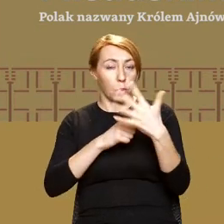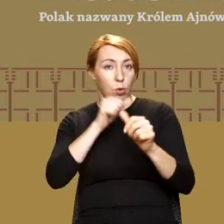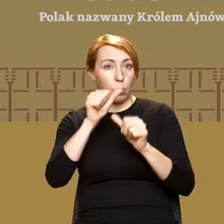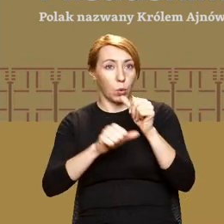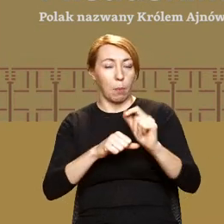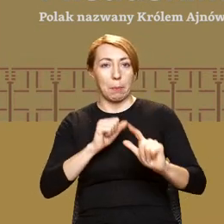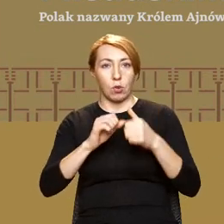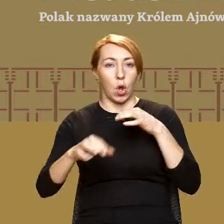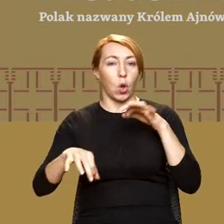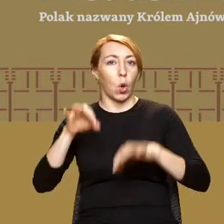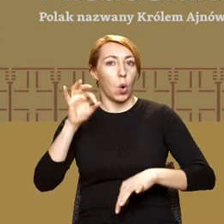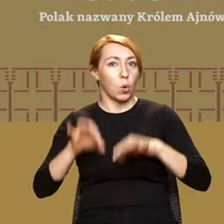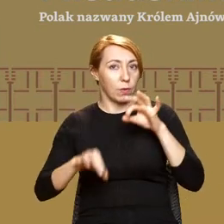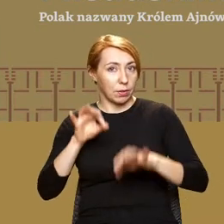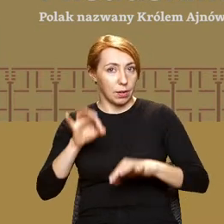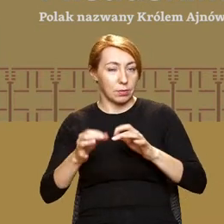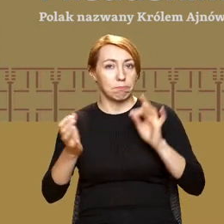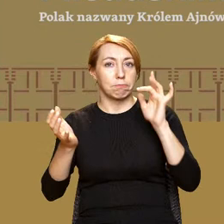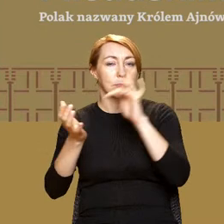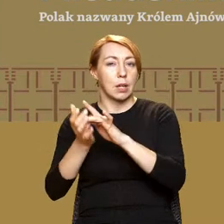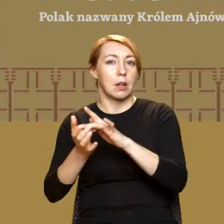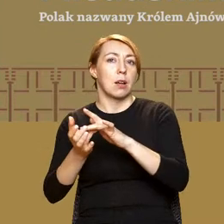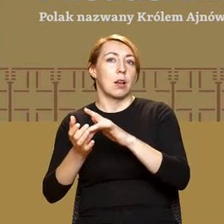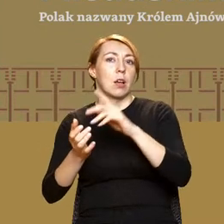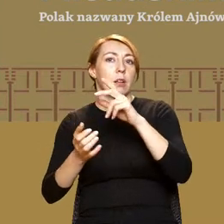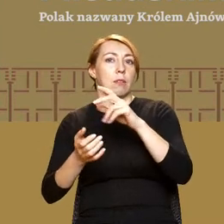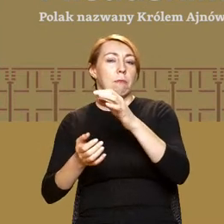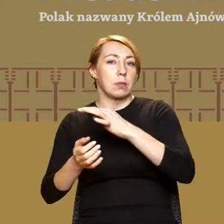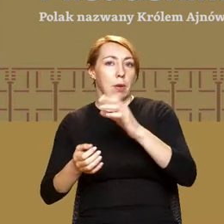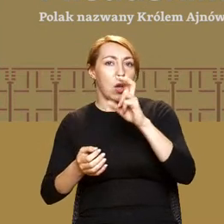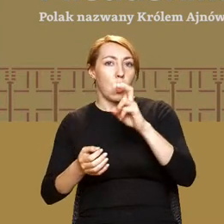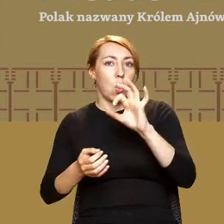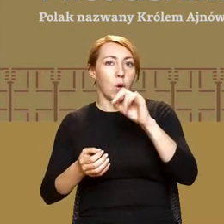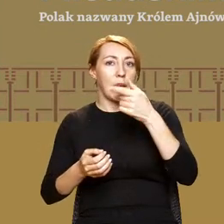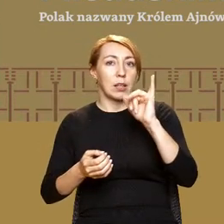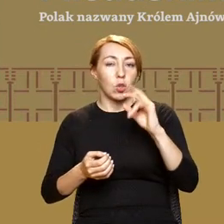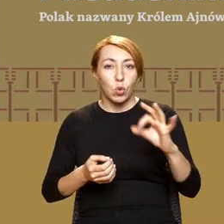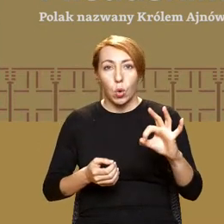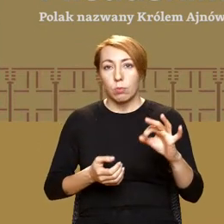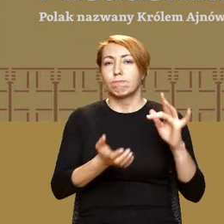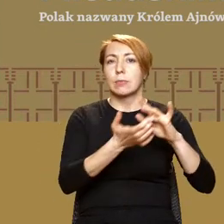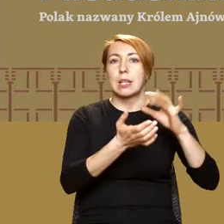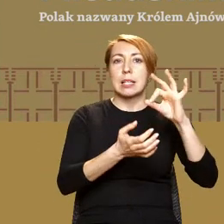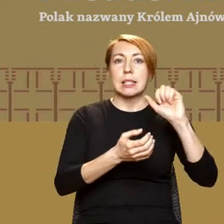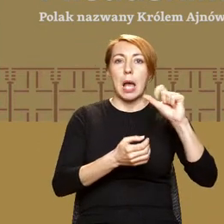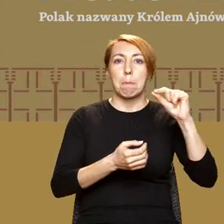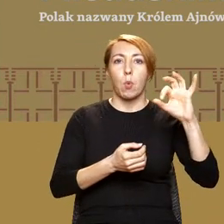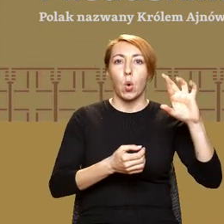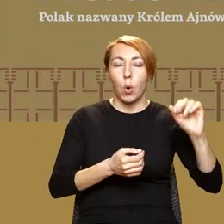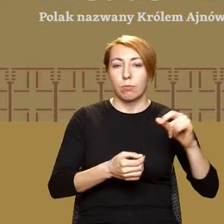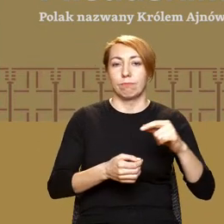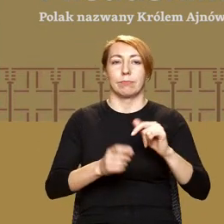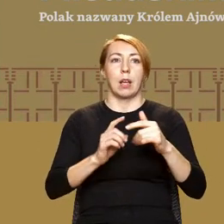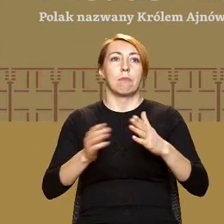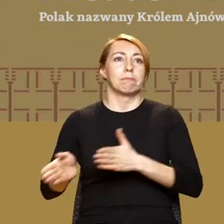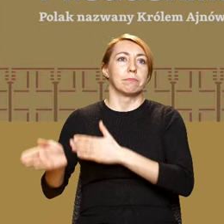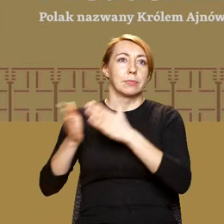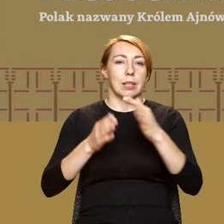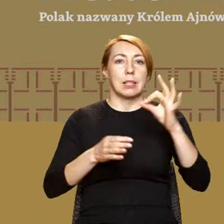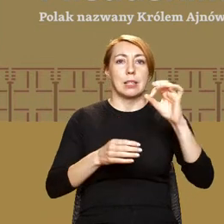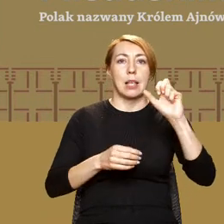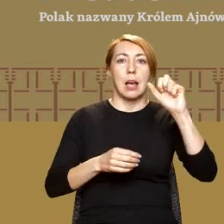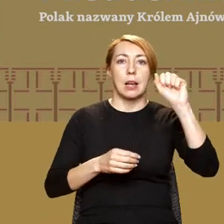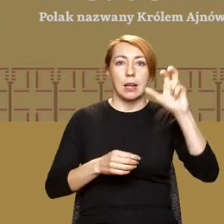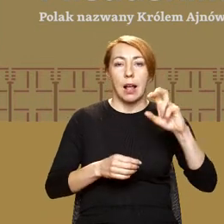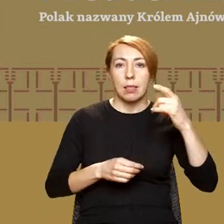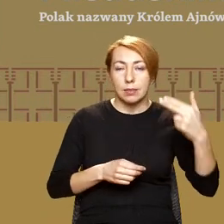na Uniwersytecie Hokkaido w Sapporo poświęcona właśnie Bronisławowi Piłsudskiemu. Następna w Sachalińsku na